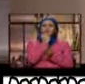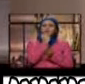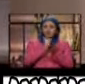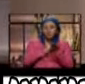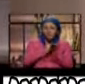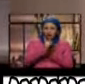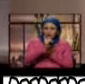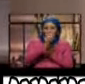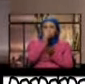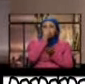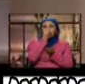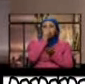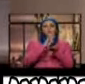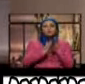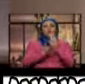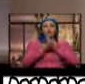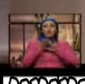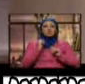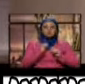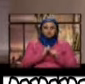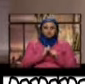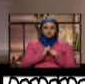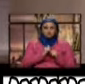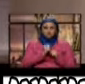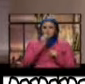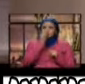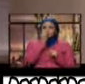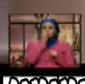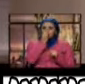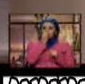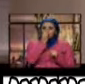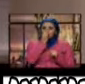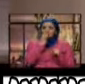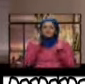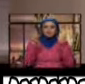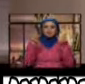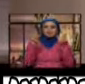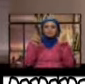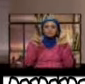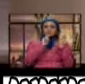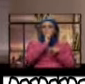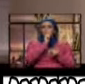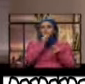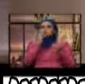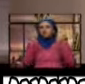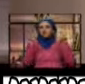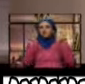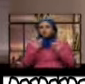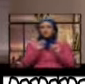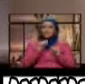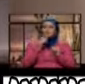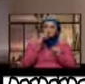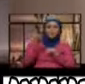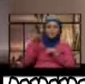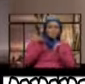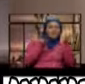المعصية، تعود عليها. يعني مثلا تعود مثلا هو إيه؟ بيتنقل بين القنوات ولا في الشوارع ولا على المقاهي، وشايف اللي رايحة واللي جاي، هو خلاص